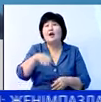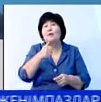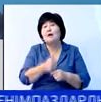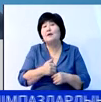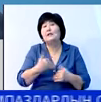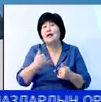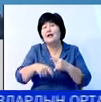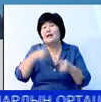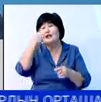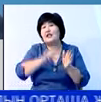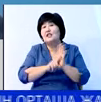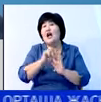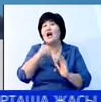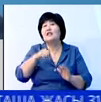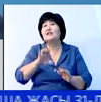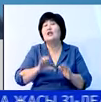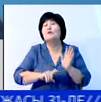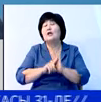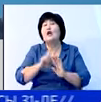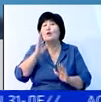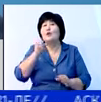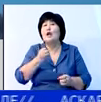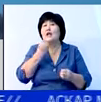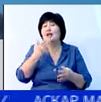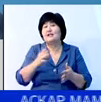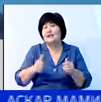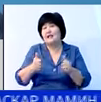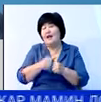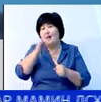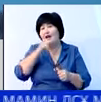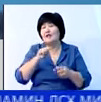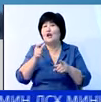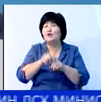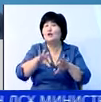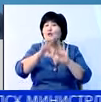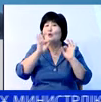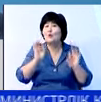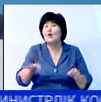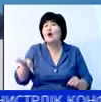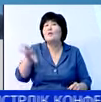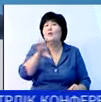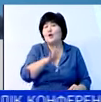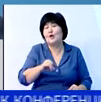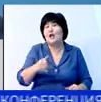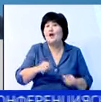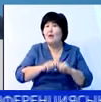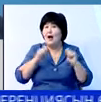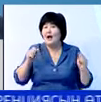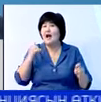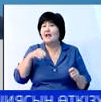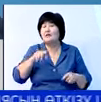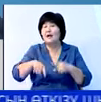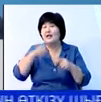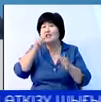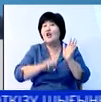жасап, келер жылдың басын осы айтыстан бастайық дейді. Бұл арыстың басына жақсы келер қасына, қазақтың сөз өнері, мәрттігі бойындағы бүкіл болмыс ашылатын айтыс пен келесі